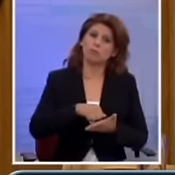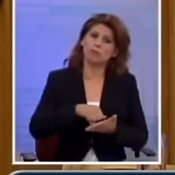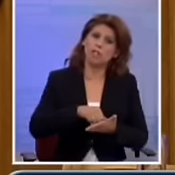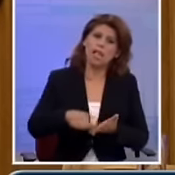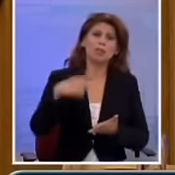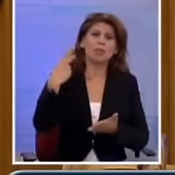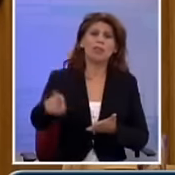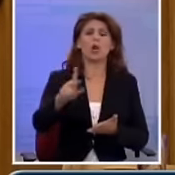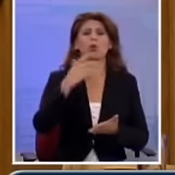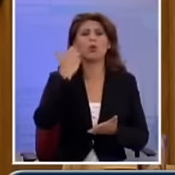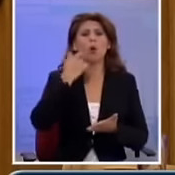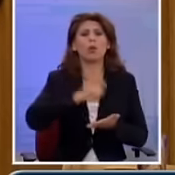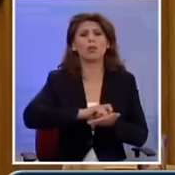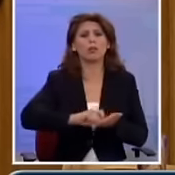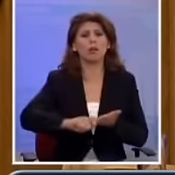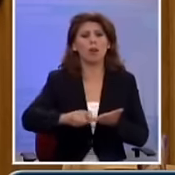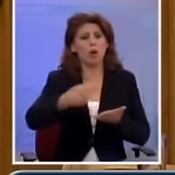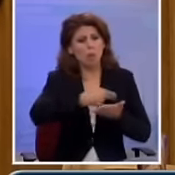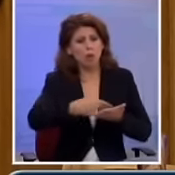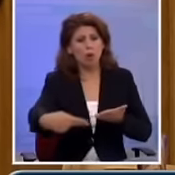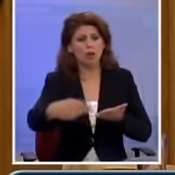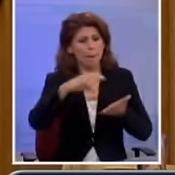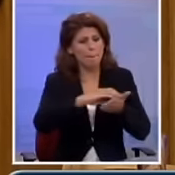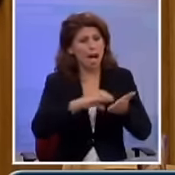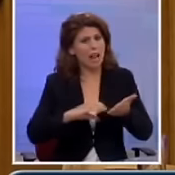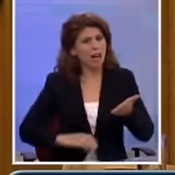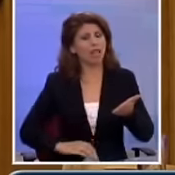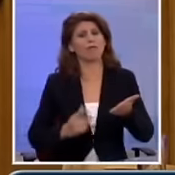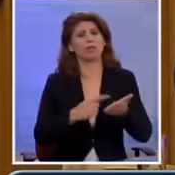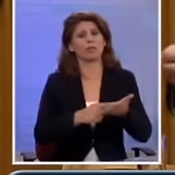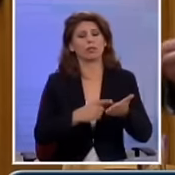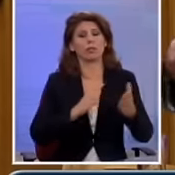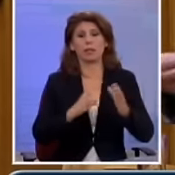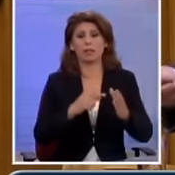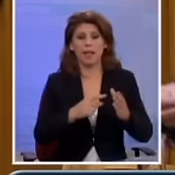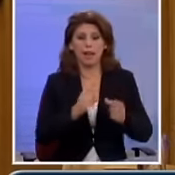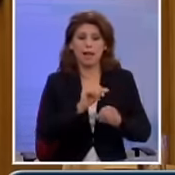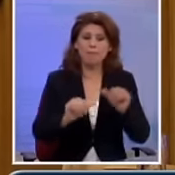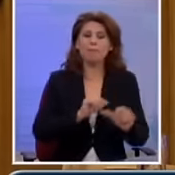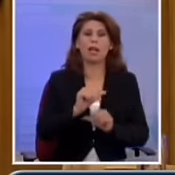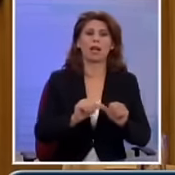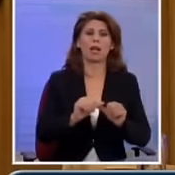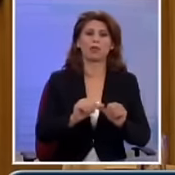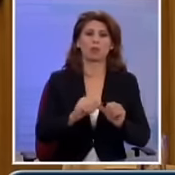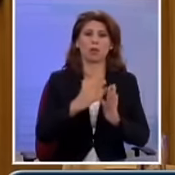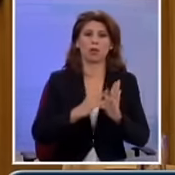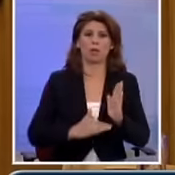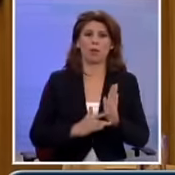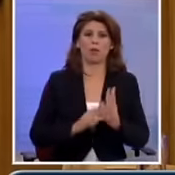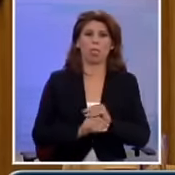μελάνι ολόκληρες προτάσεις και παραγράφους και να επικοινωνούν το κείμενο στα διεθνή